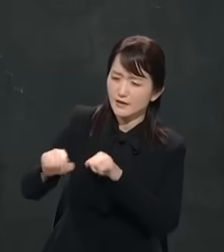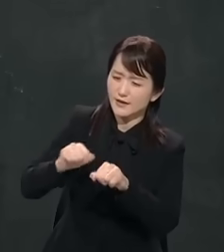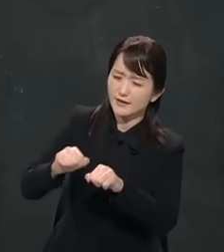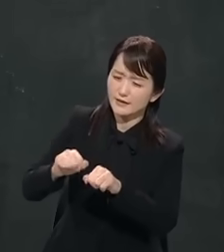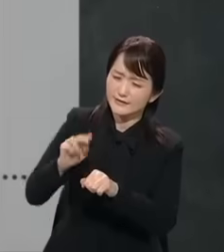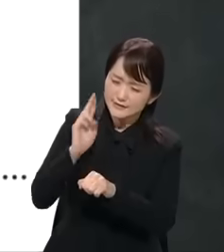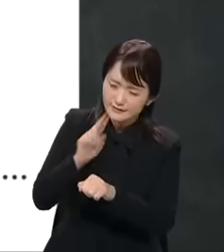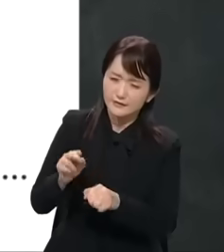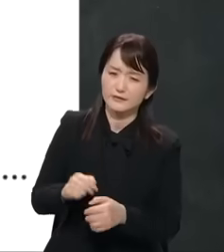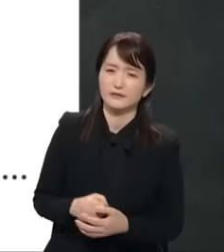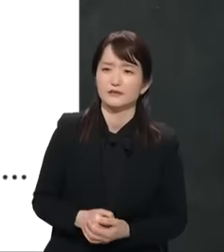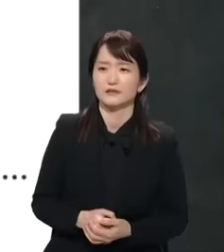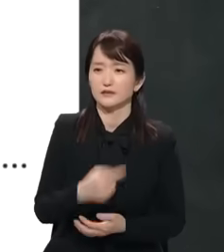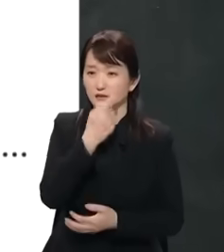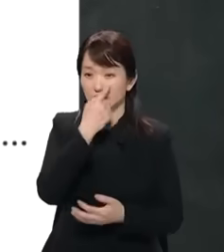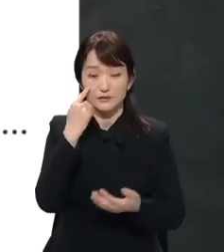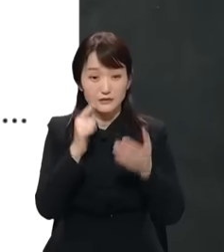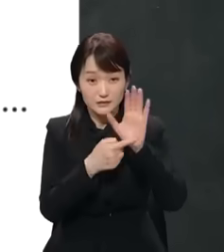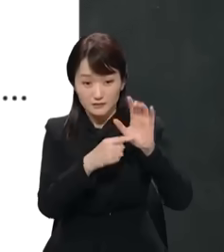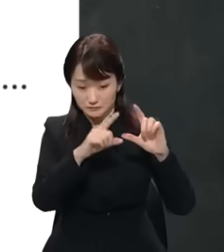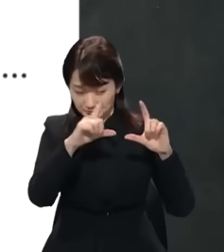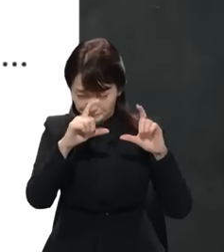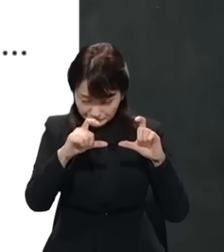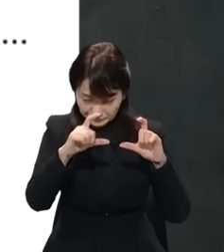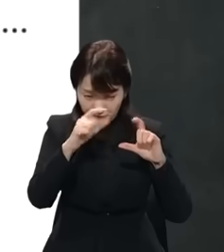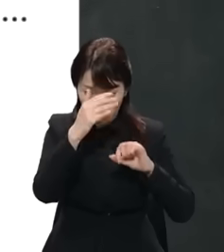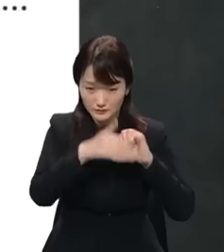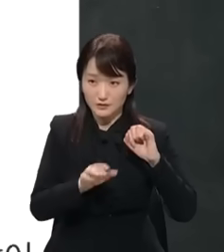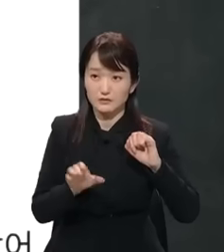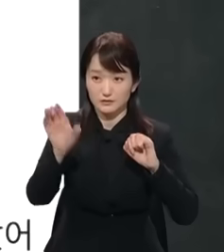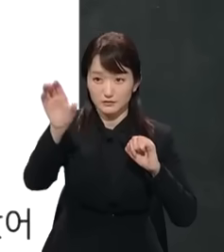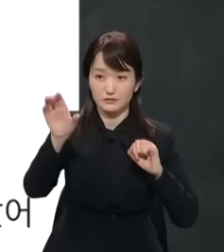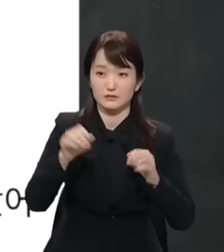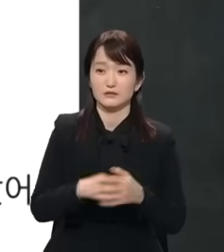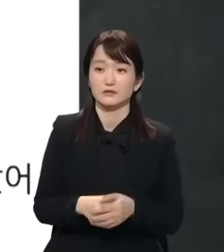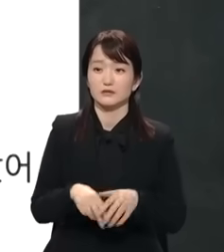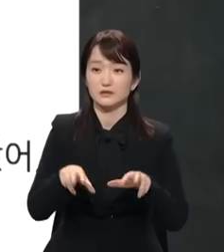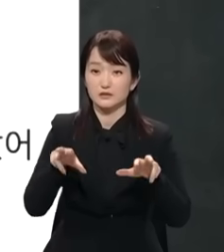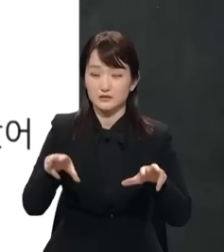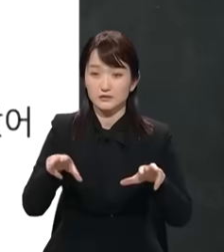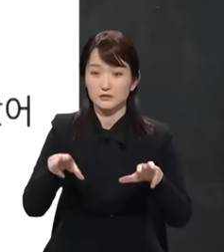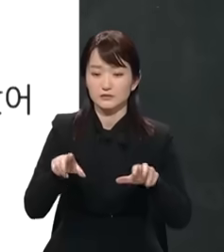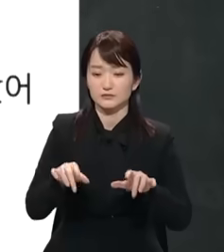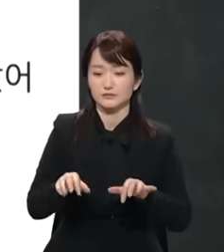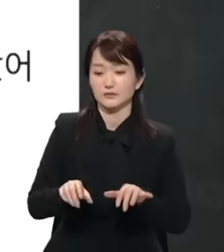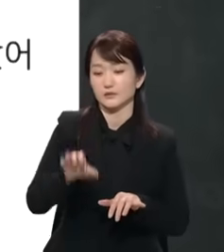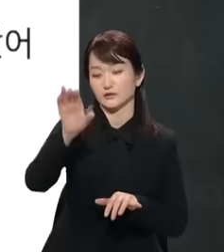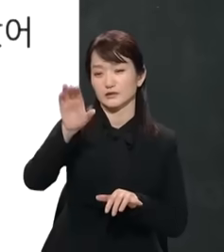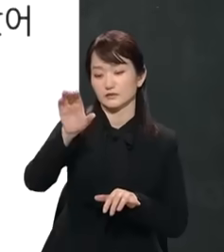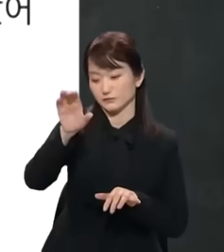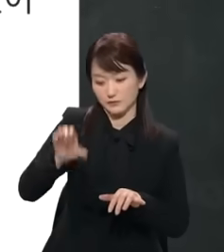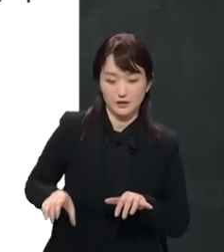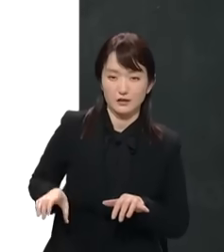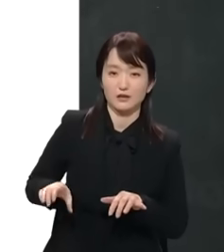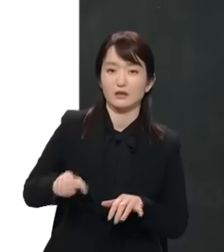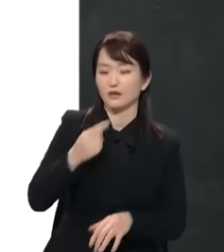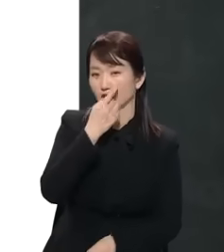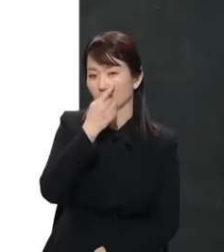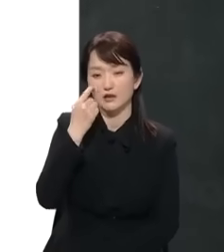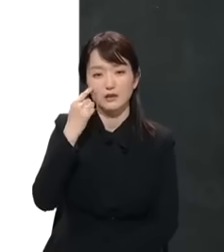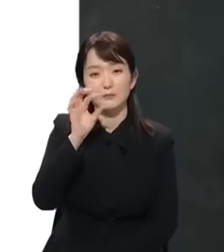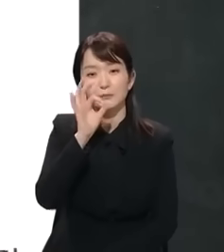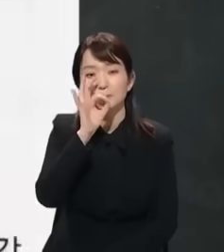주장이었고 증거로 같이 찍은 그 사진이 개시가 됐는데 지금 현재이 글들은 모두 삭제돼서 직접 확인을 할 수는